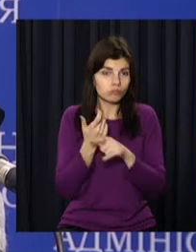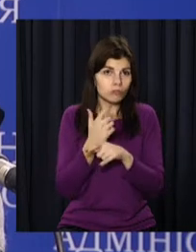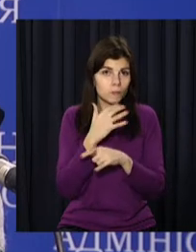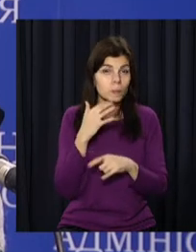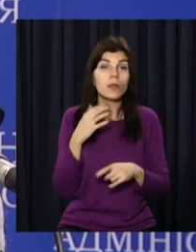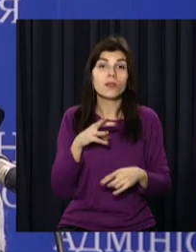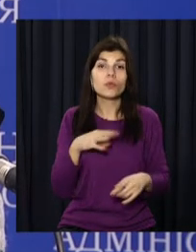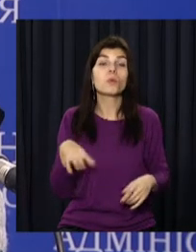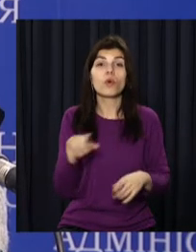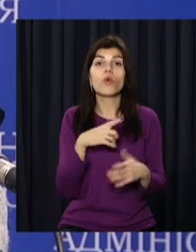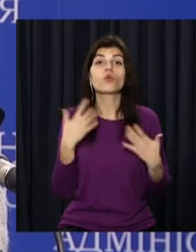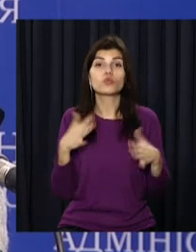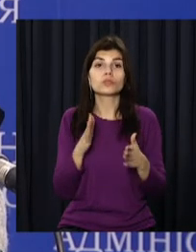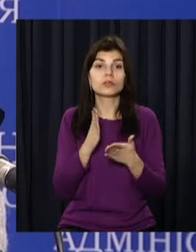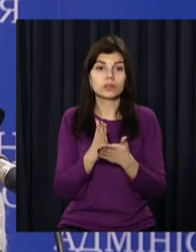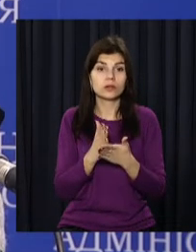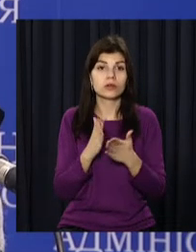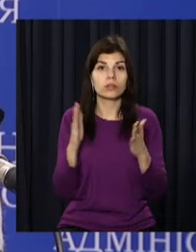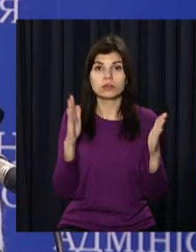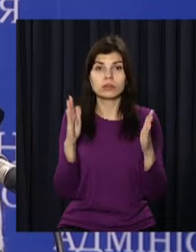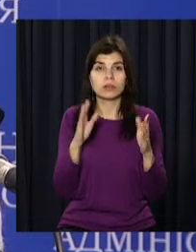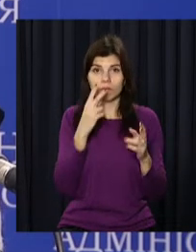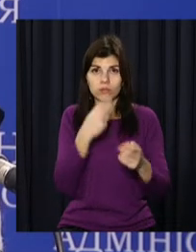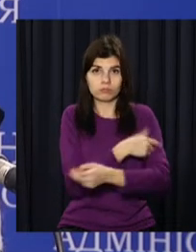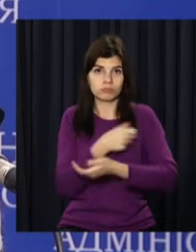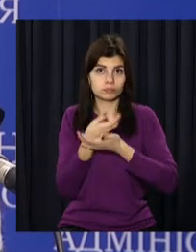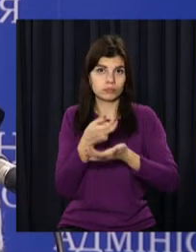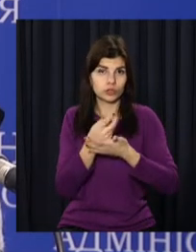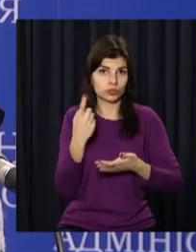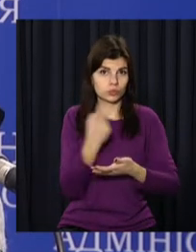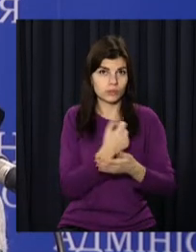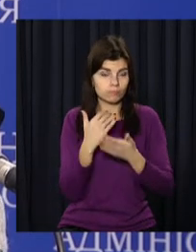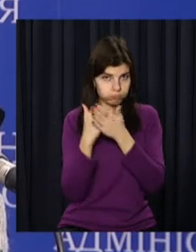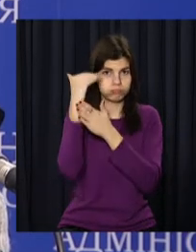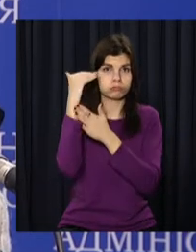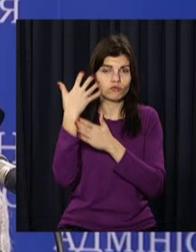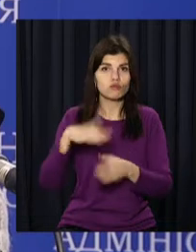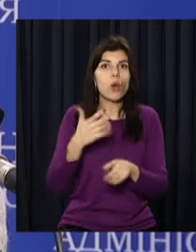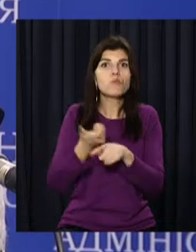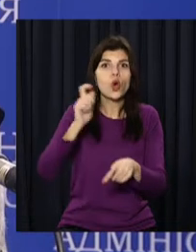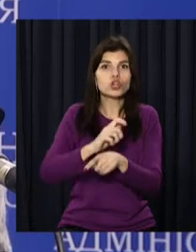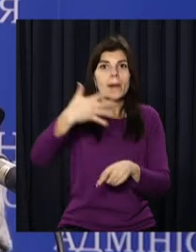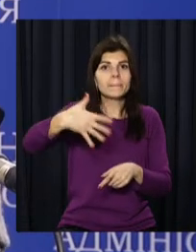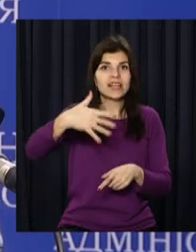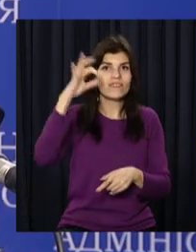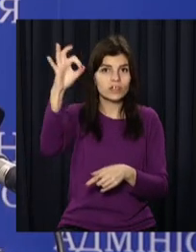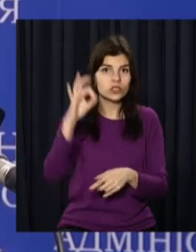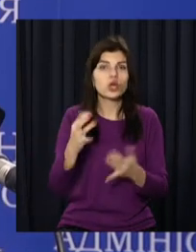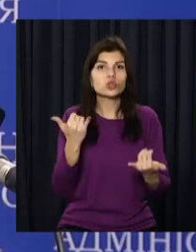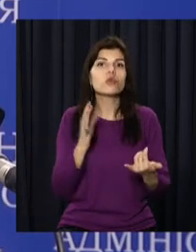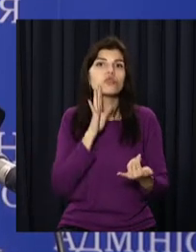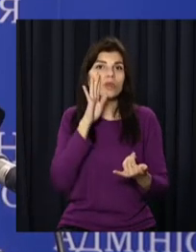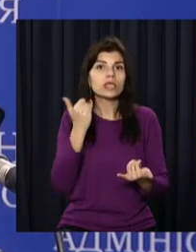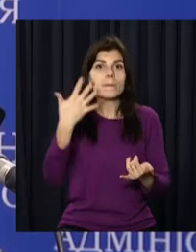ж ми з вами вже маємо динаміку рівня госпіталізації за тиждень, яка перевищила 50% і сьогодні на ранок